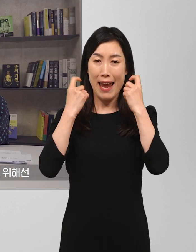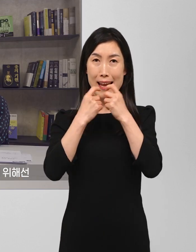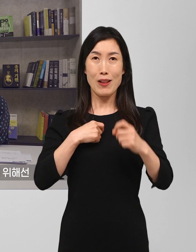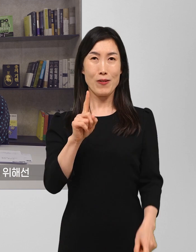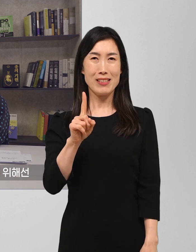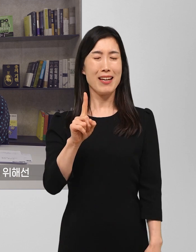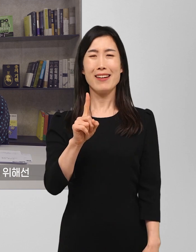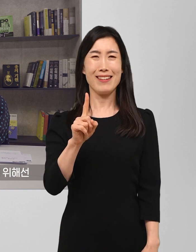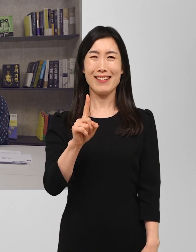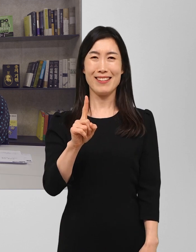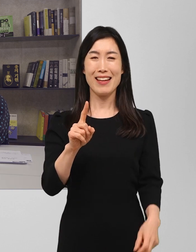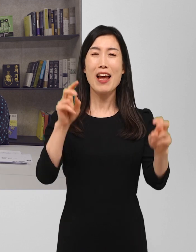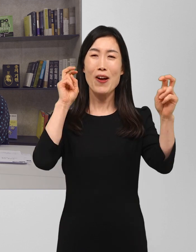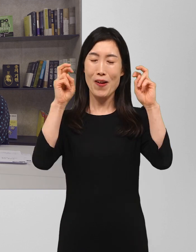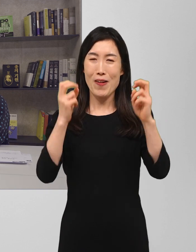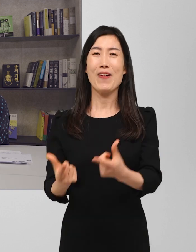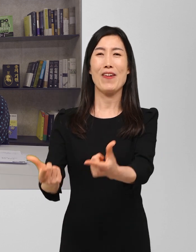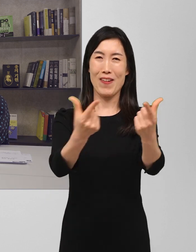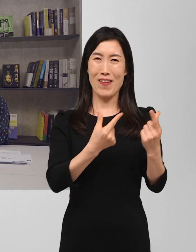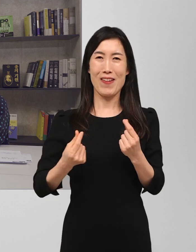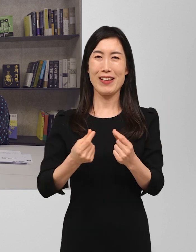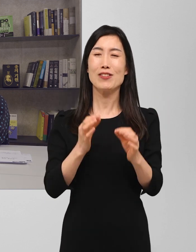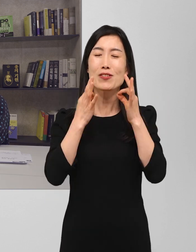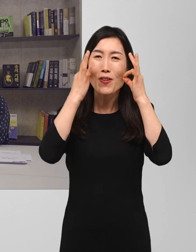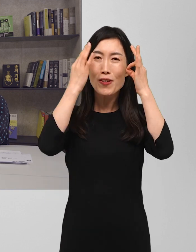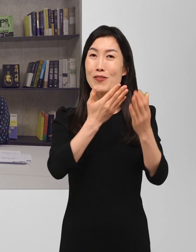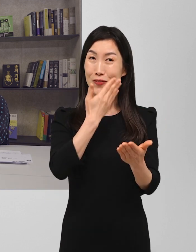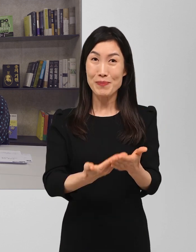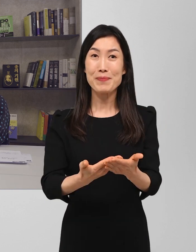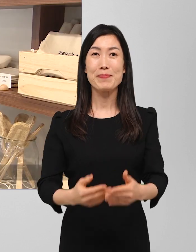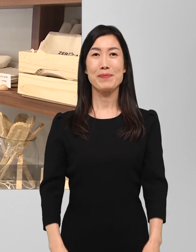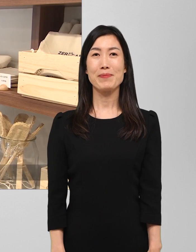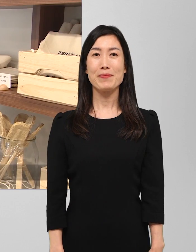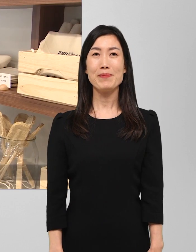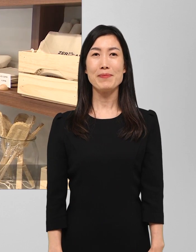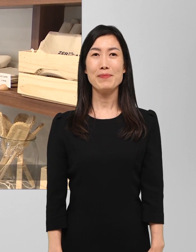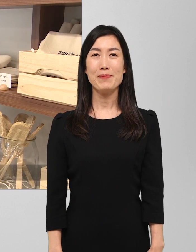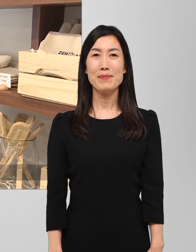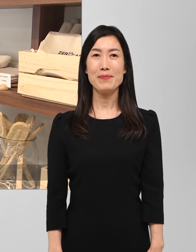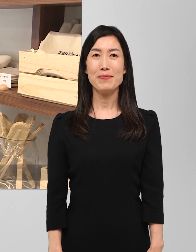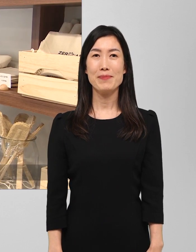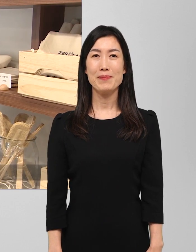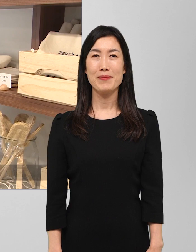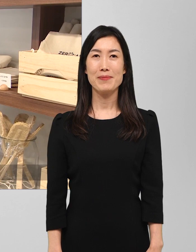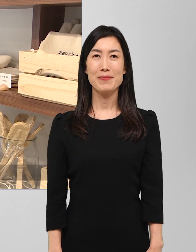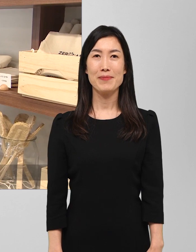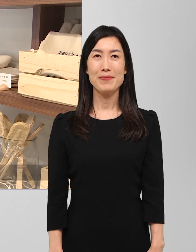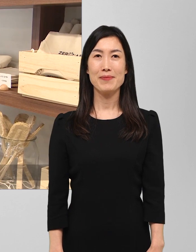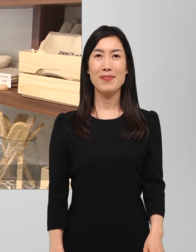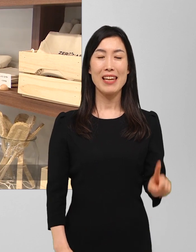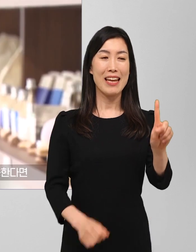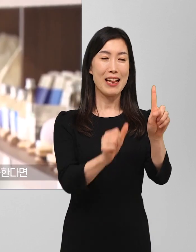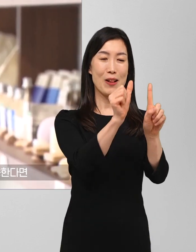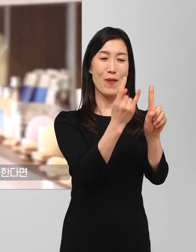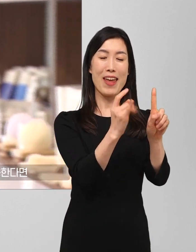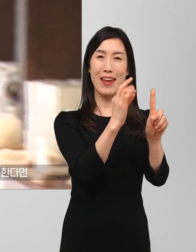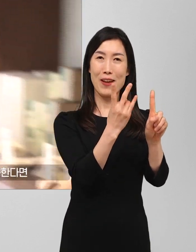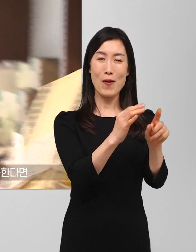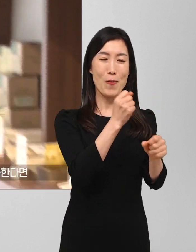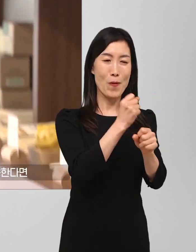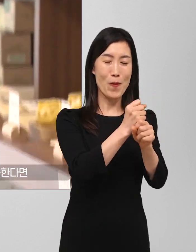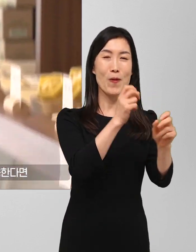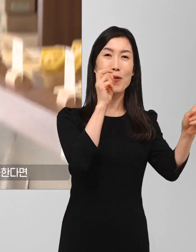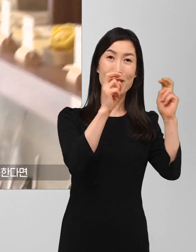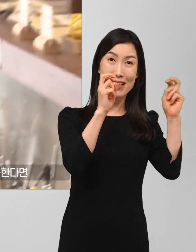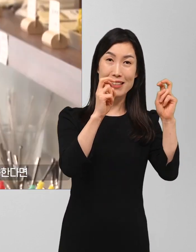일회용품 사용을 줄이기 위해선 기업의 동참도 무엇보다 중요하겠죠. 우리가 기업의 제품을 소비를 할 때 환경에 보다